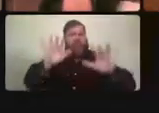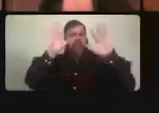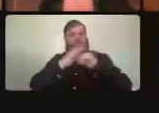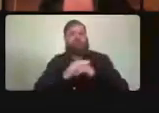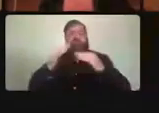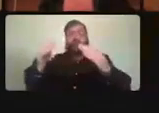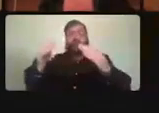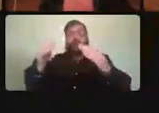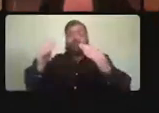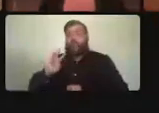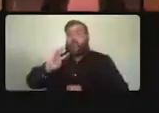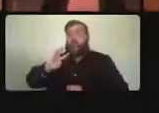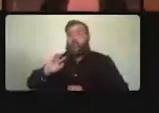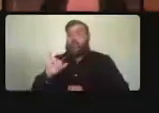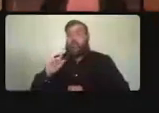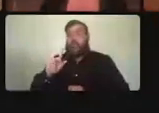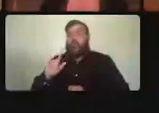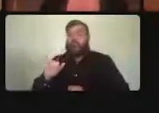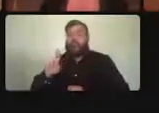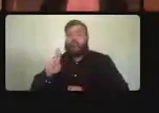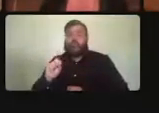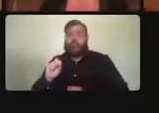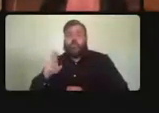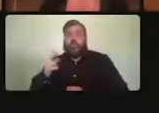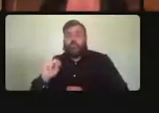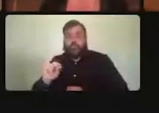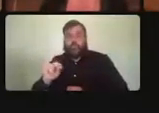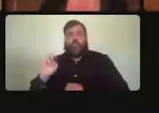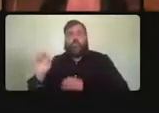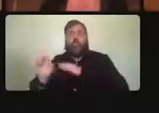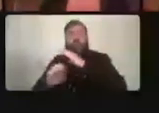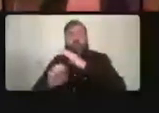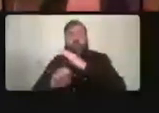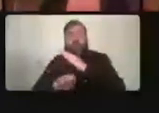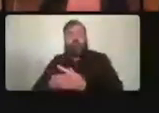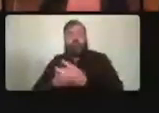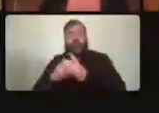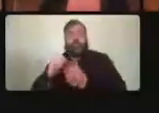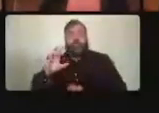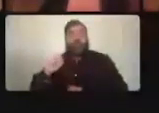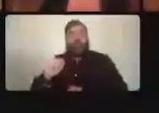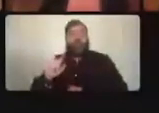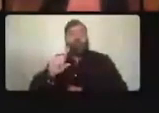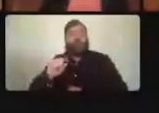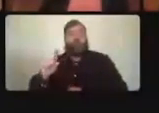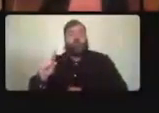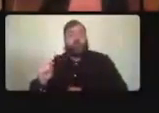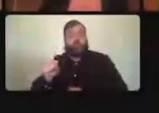Pia tuna shule ya New Wilkinson Elementary.